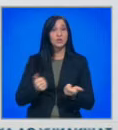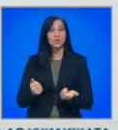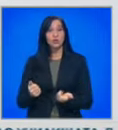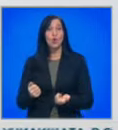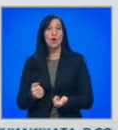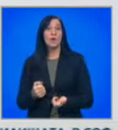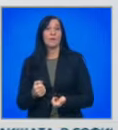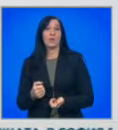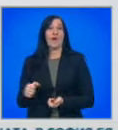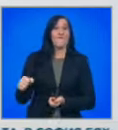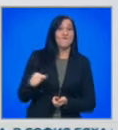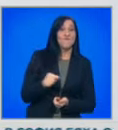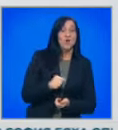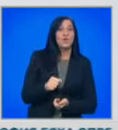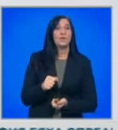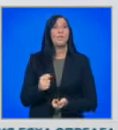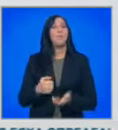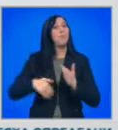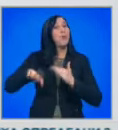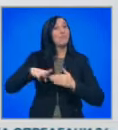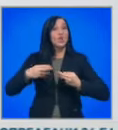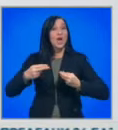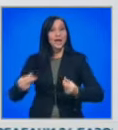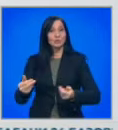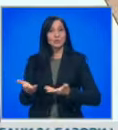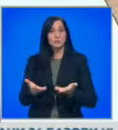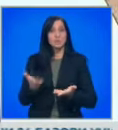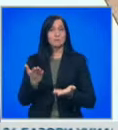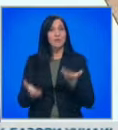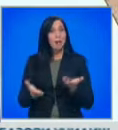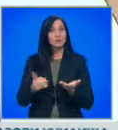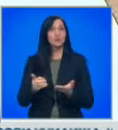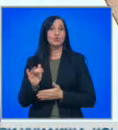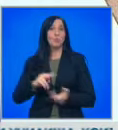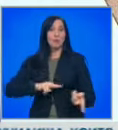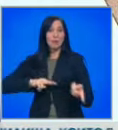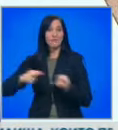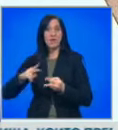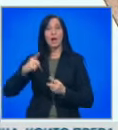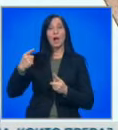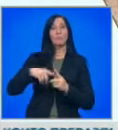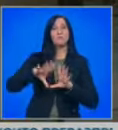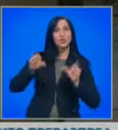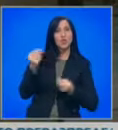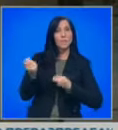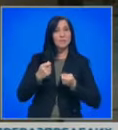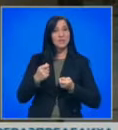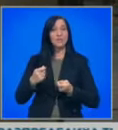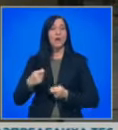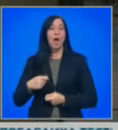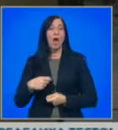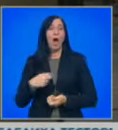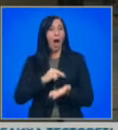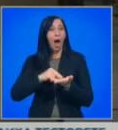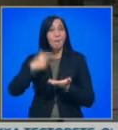след себе си повече разходи за балансиране, които ще бъдат прехвърлени към всичките бизнес абонати в България. Абсолютно